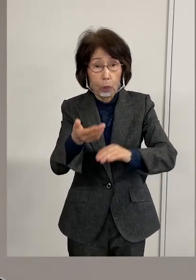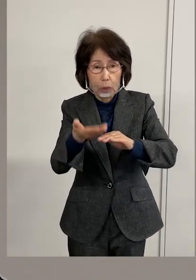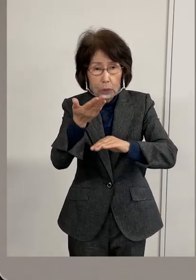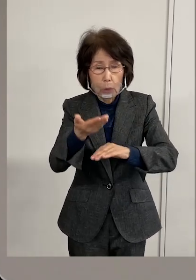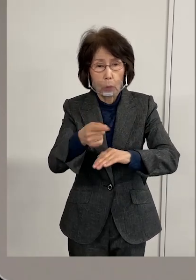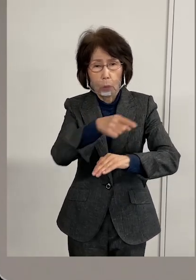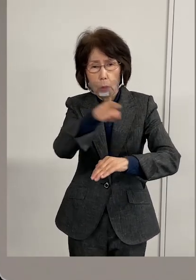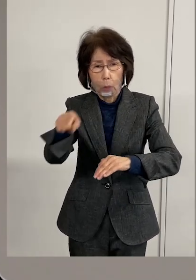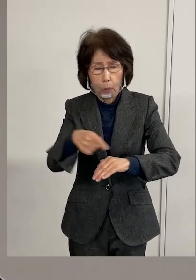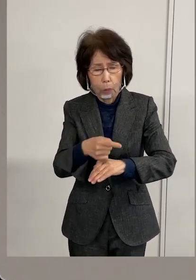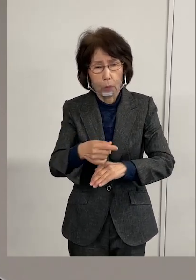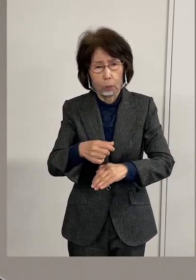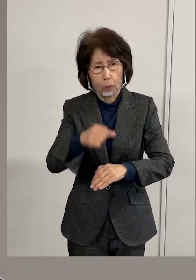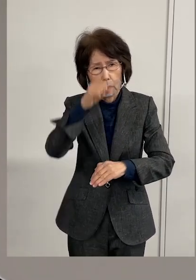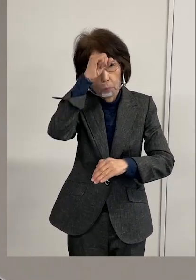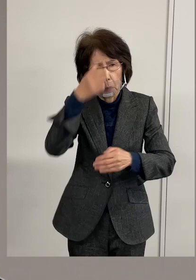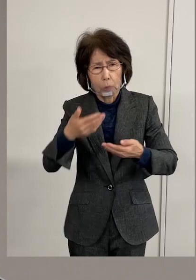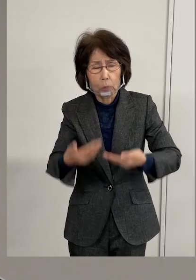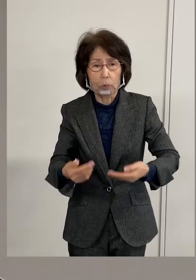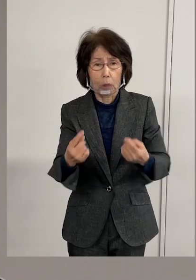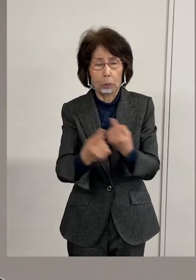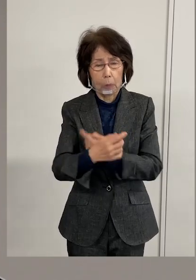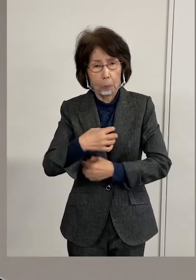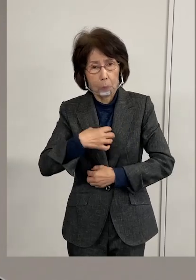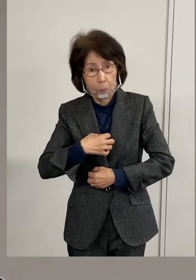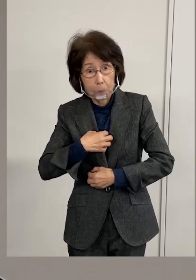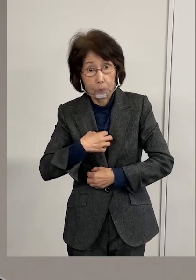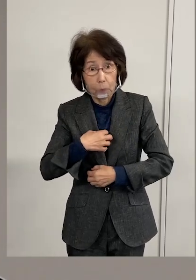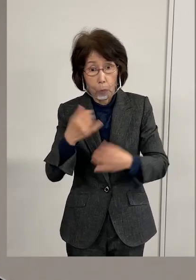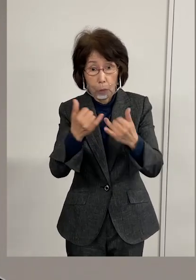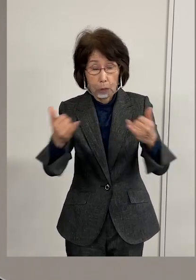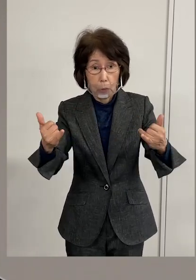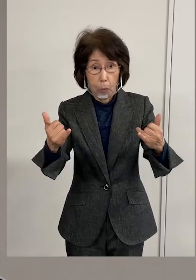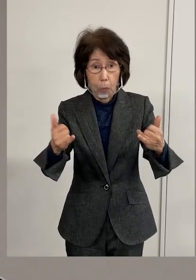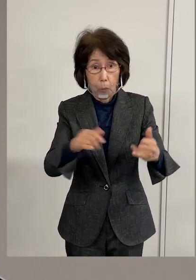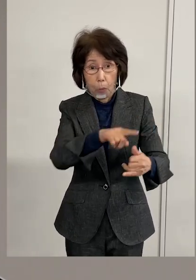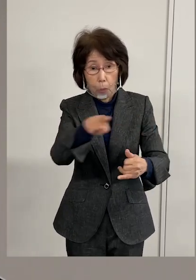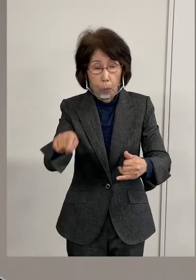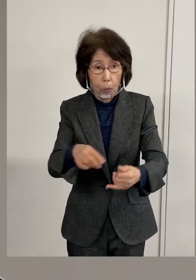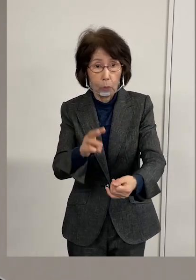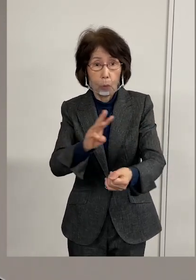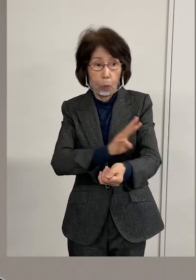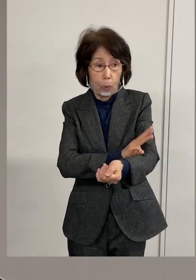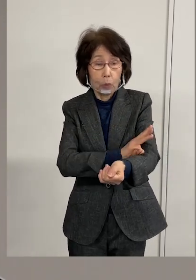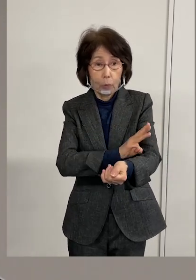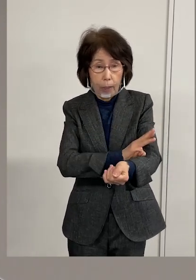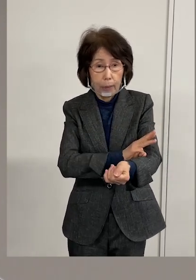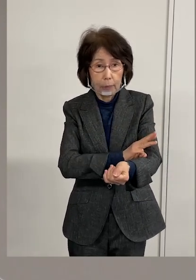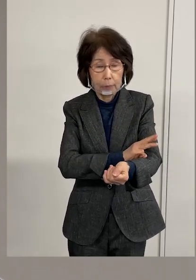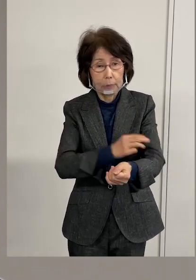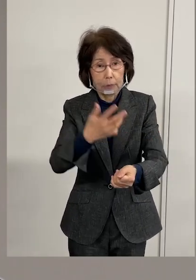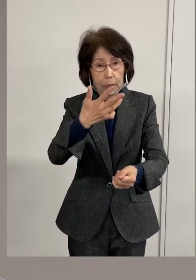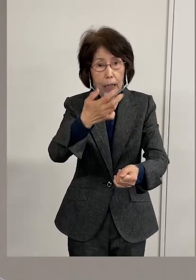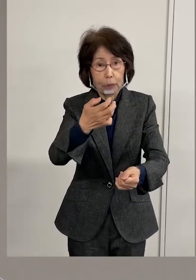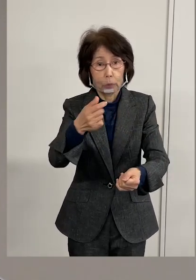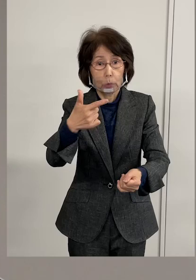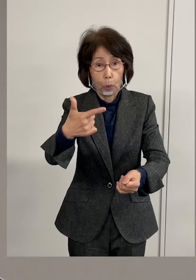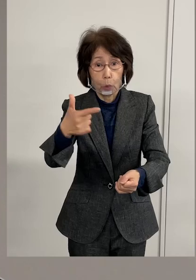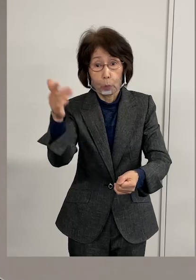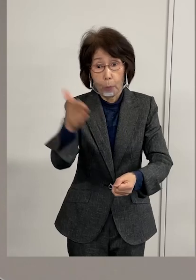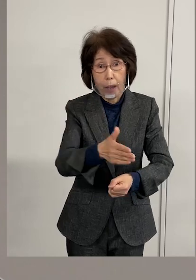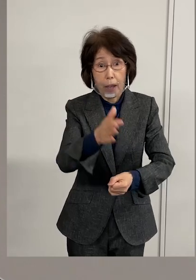症化すると、危険と言われる方々の接種については、直近で